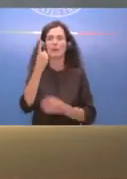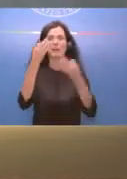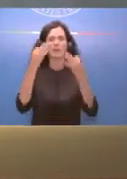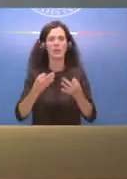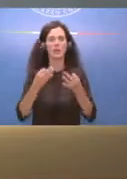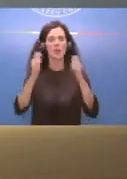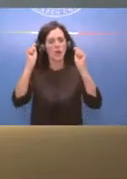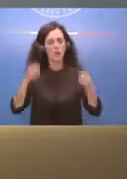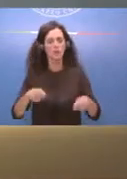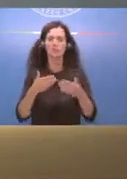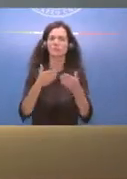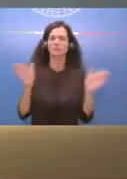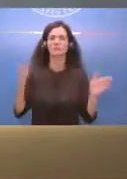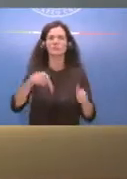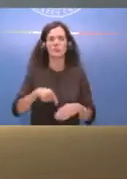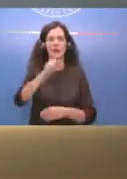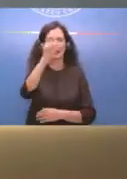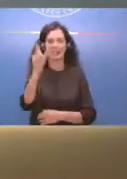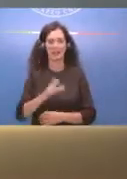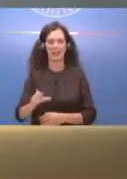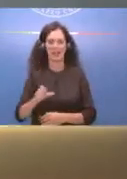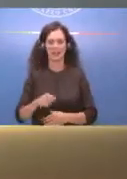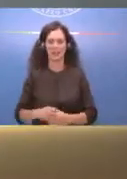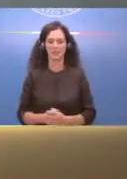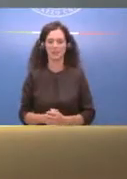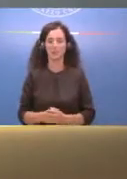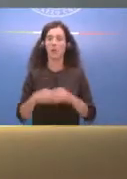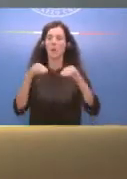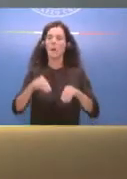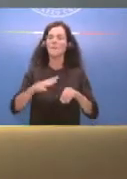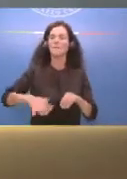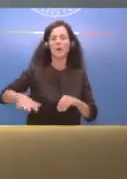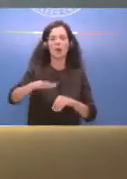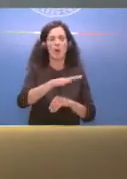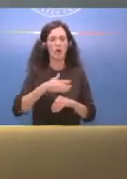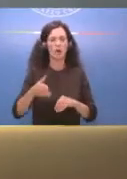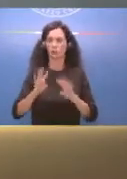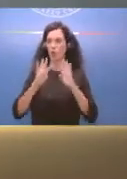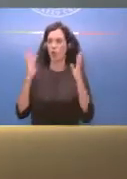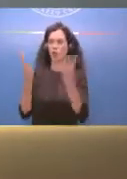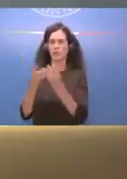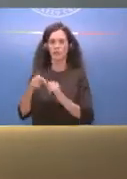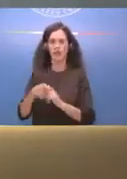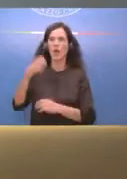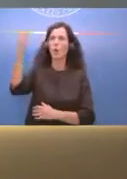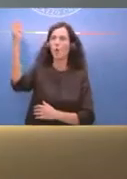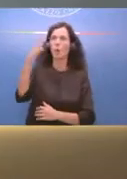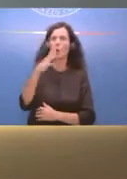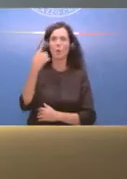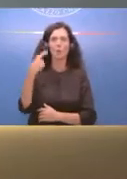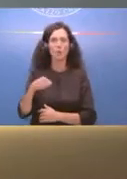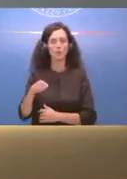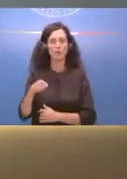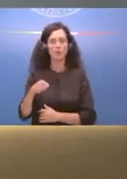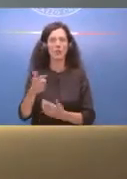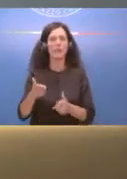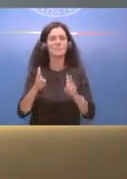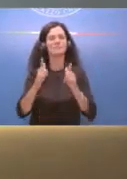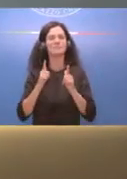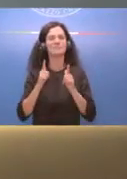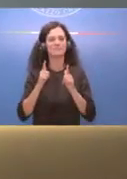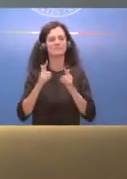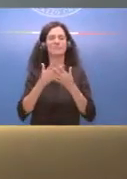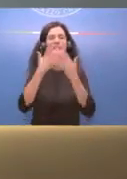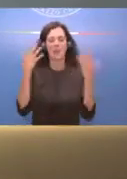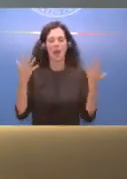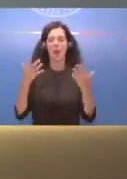questo posto stasera con questa luce testimonia meglio di ogni parola come storia